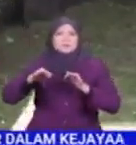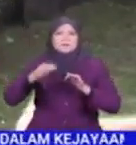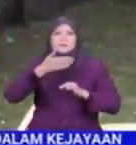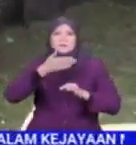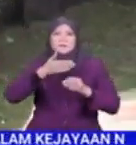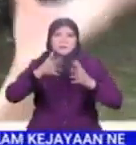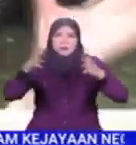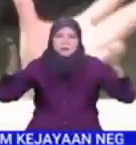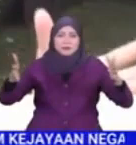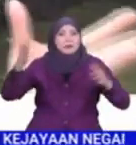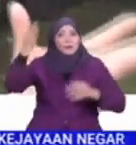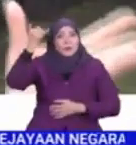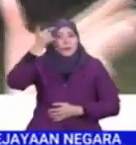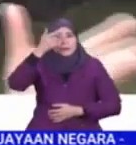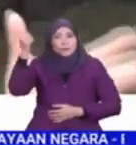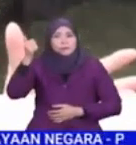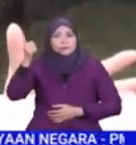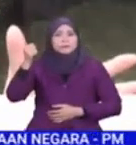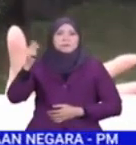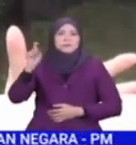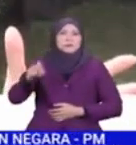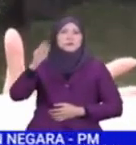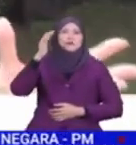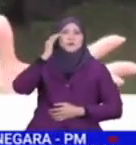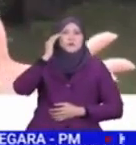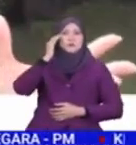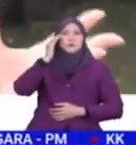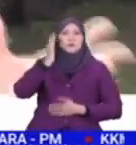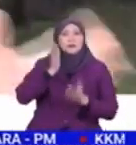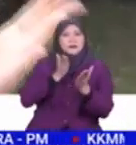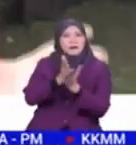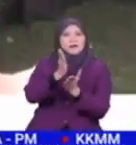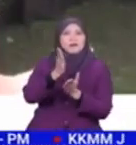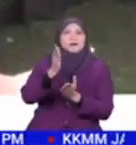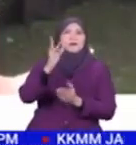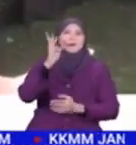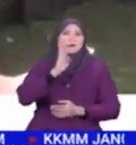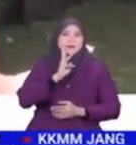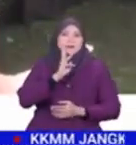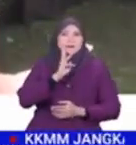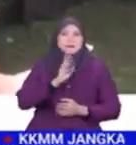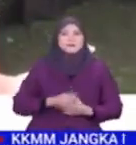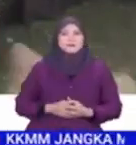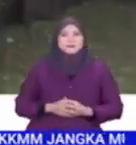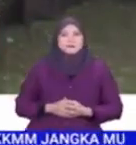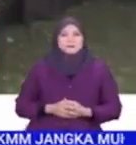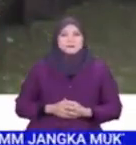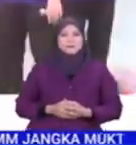orang ramai diingatkan tentang signifikan hak wanita ini